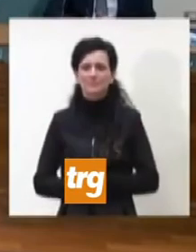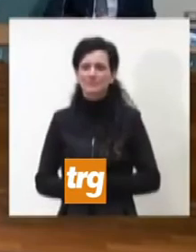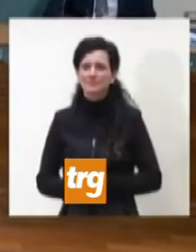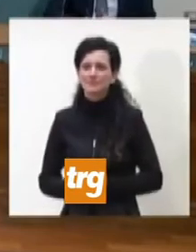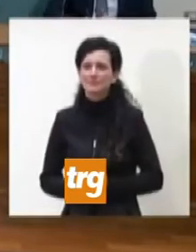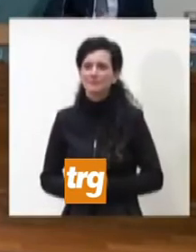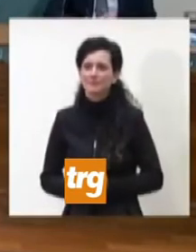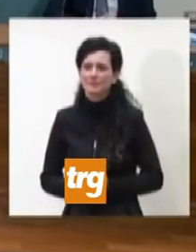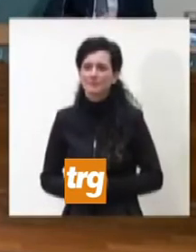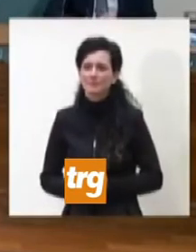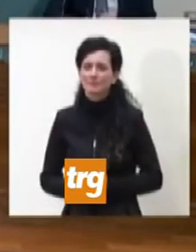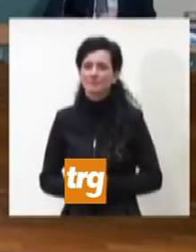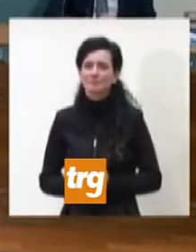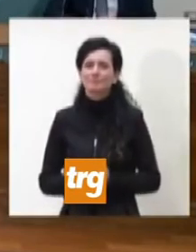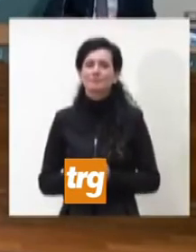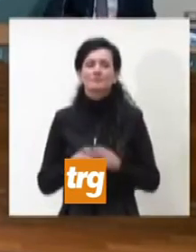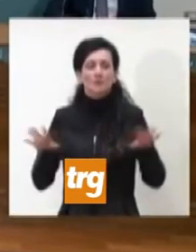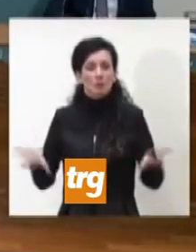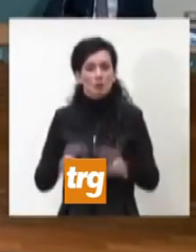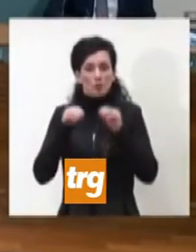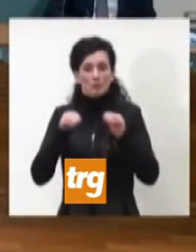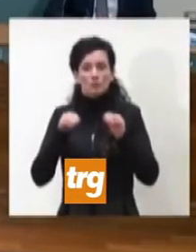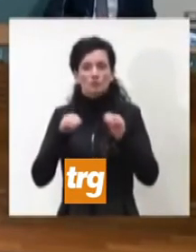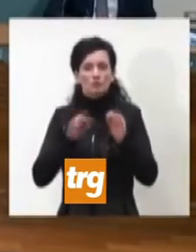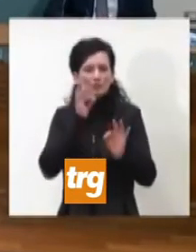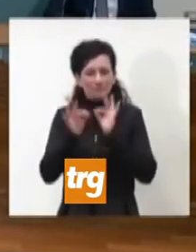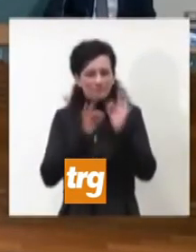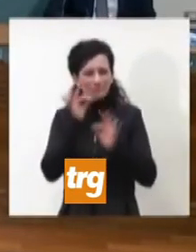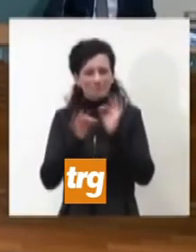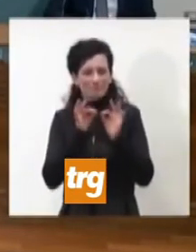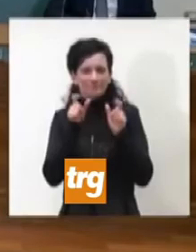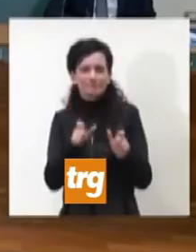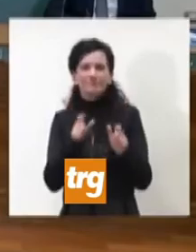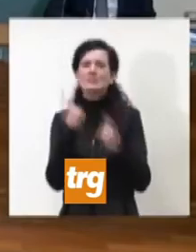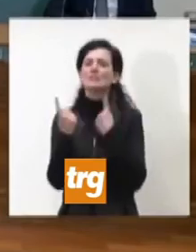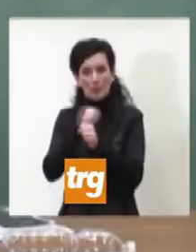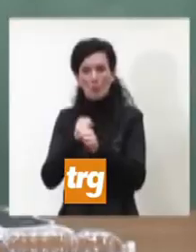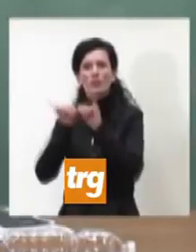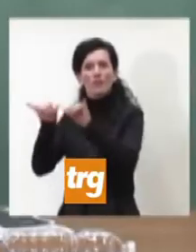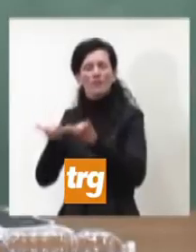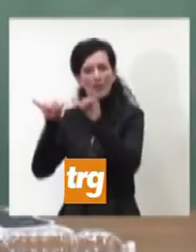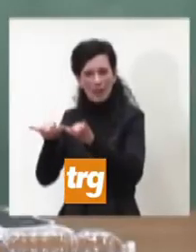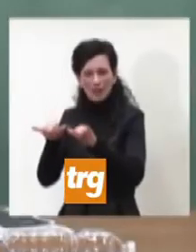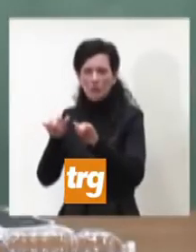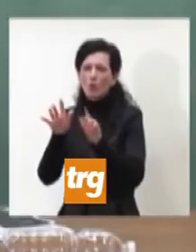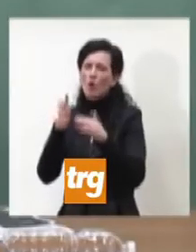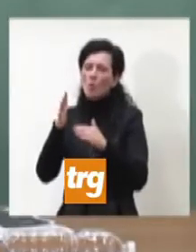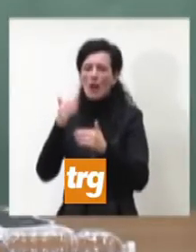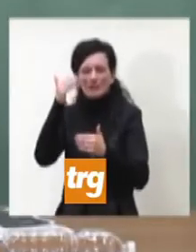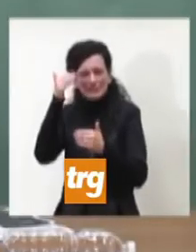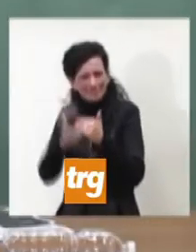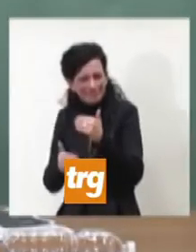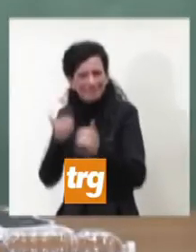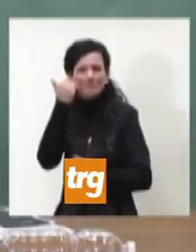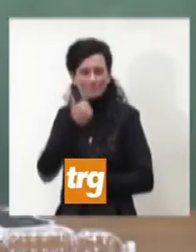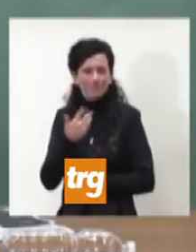aperti i giorni feriali, ma chiusi sabato, domenica e festività, con coprifuoco sempre confermato alle ore 22. Sempre l'IS ha evidenziato come